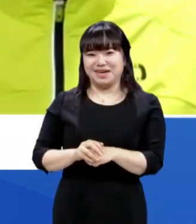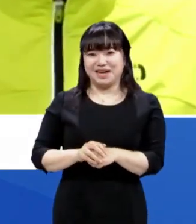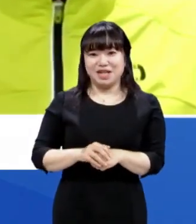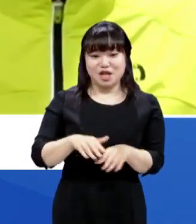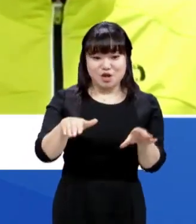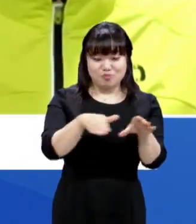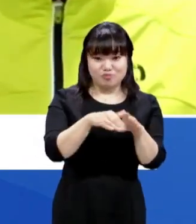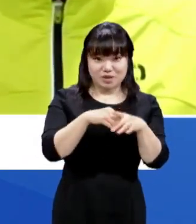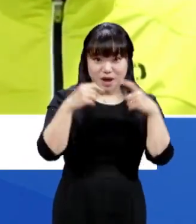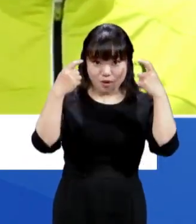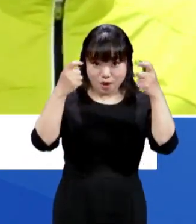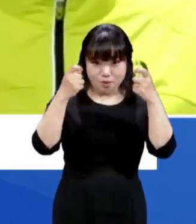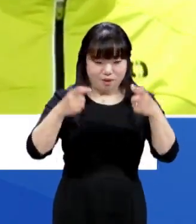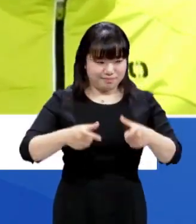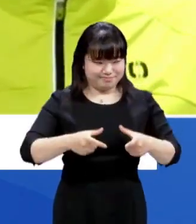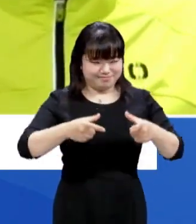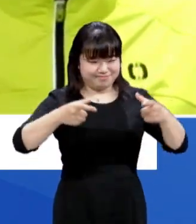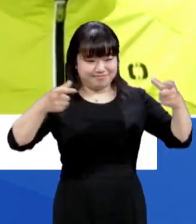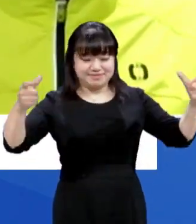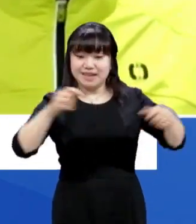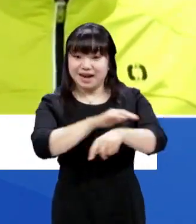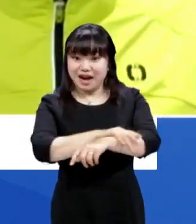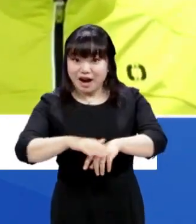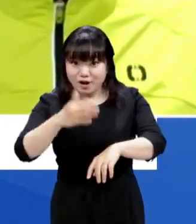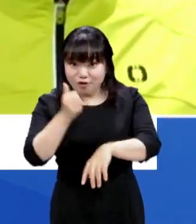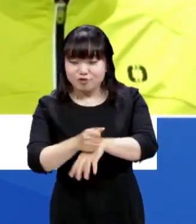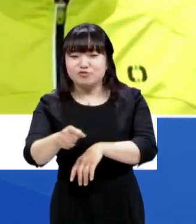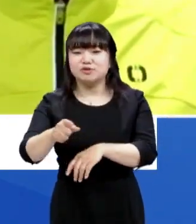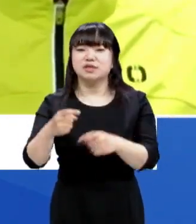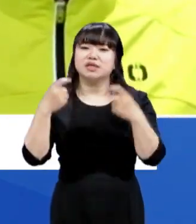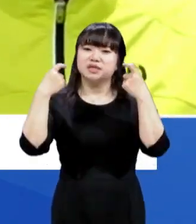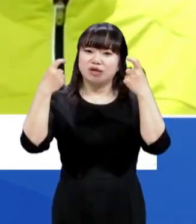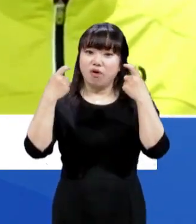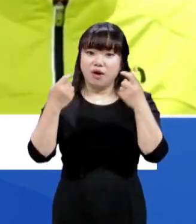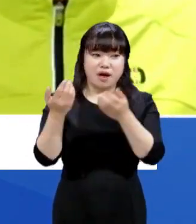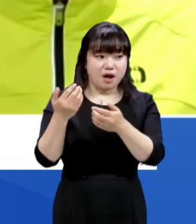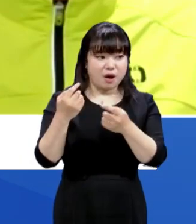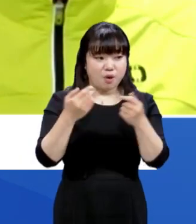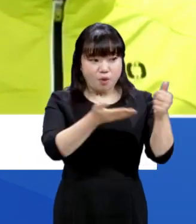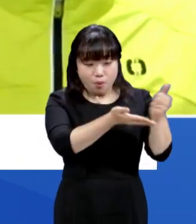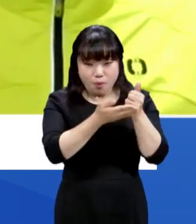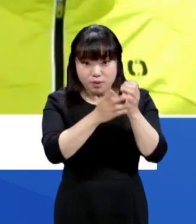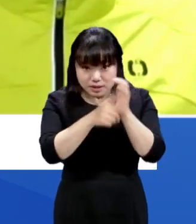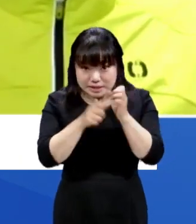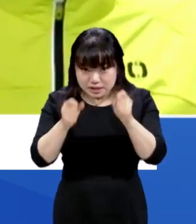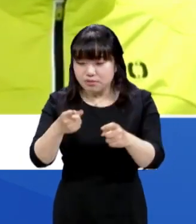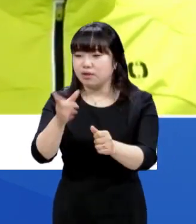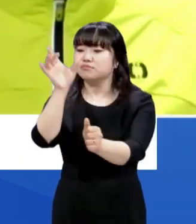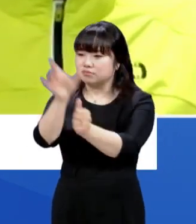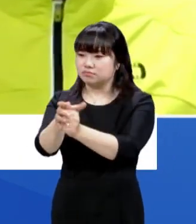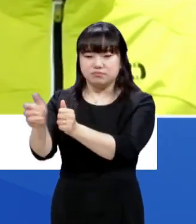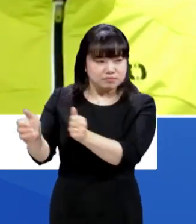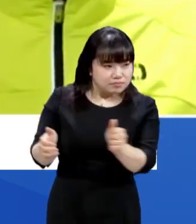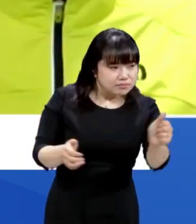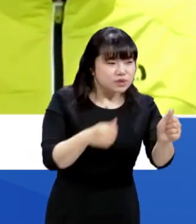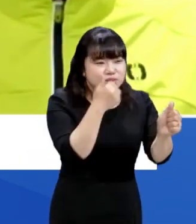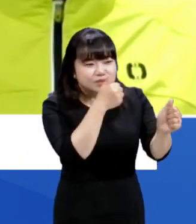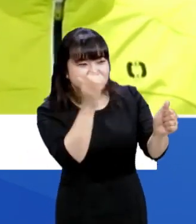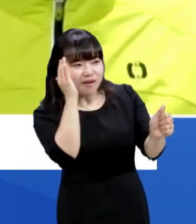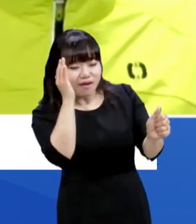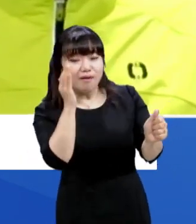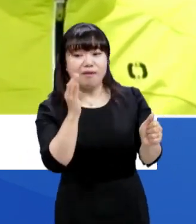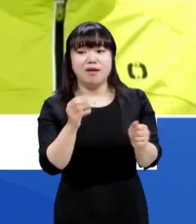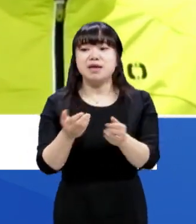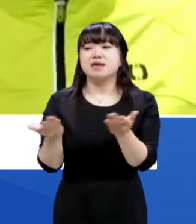타운으로 조성되면 문화관광해설사 일이 많아질 것이라고 말했습니다 성동구 넌 성동 지역이